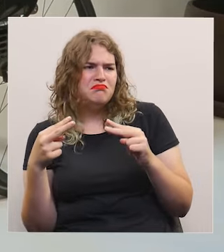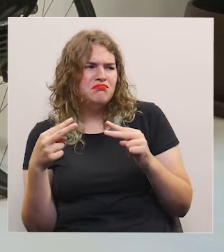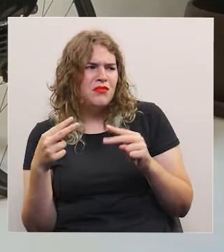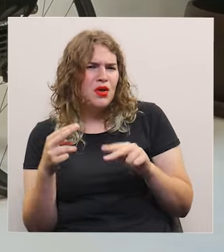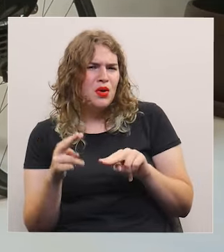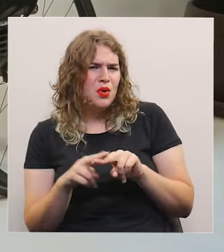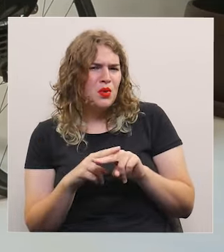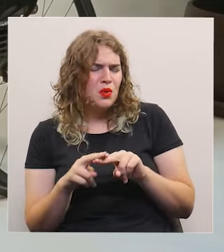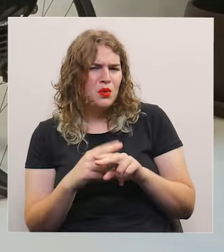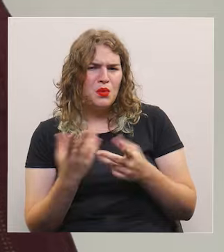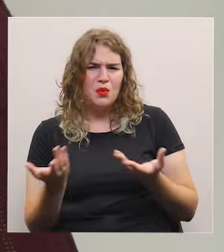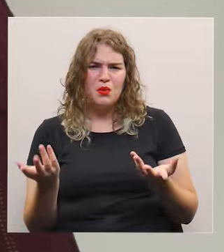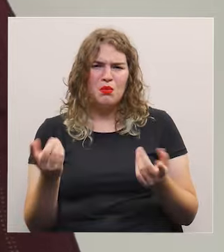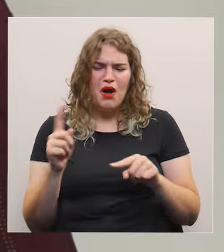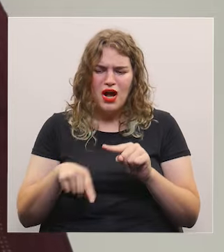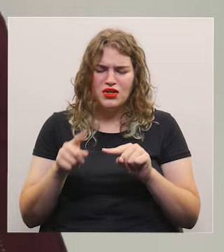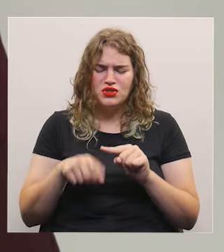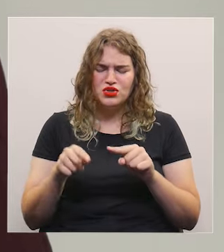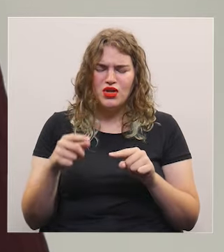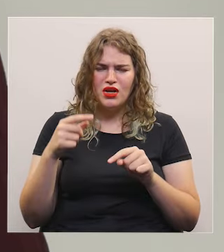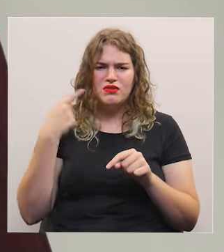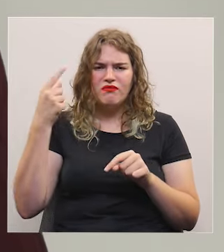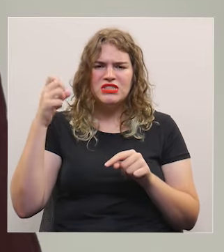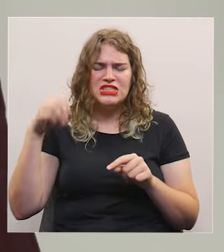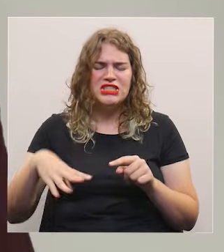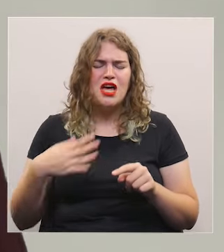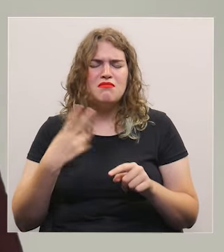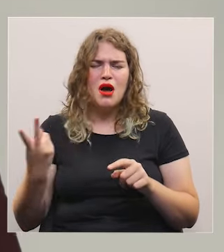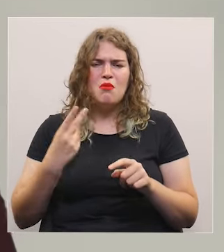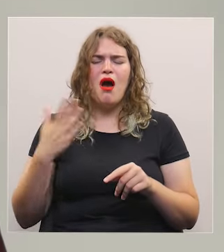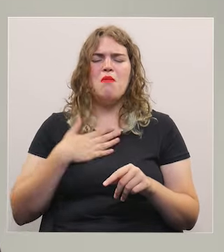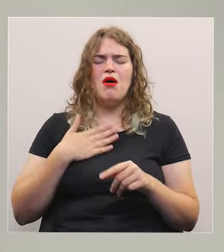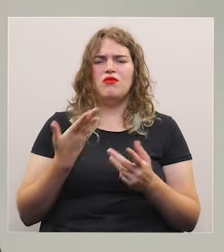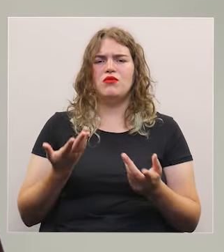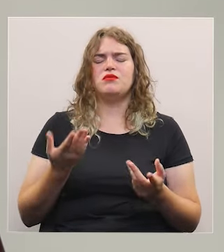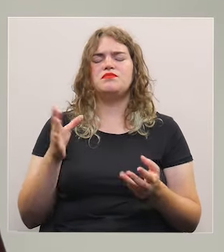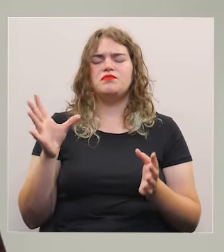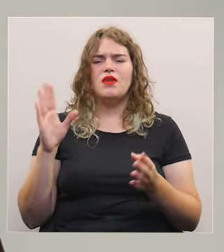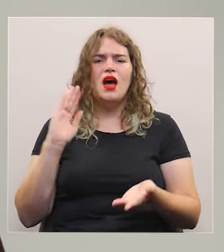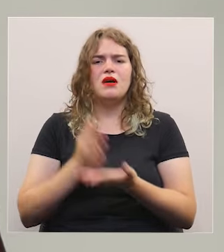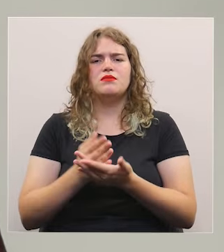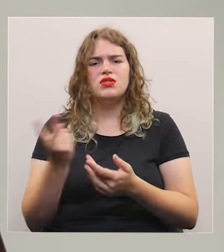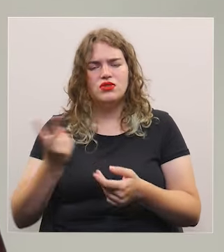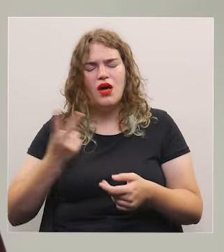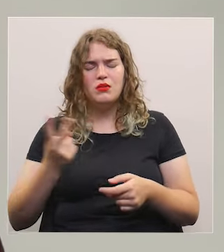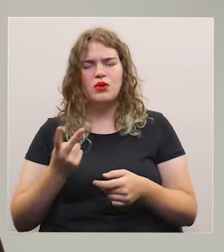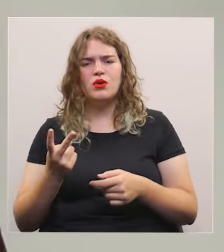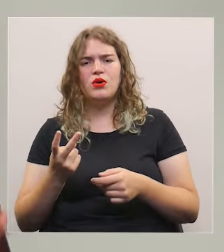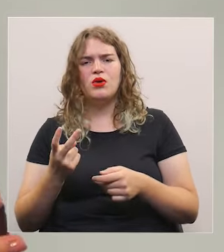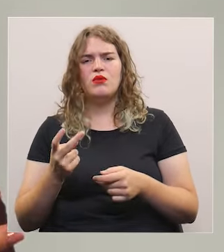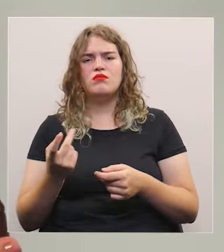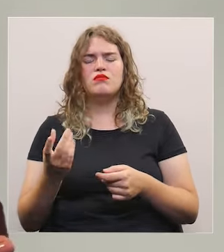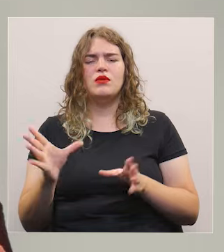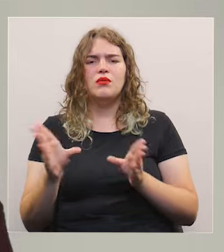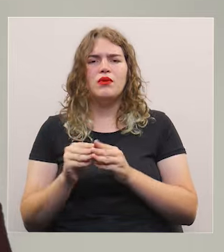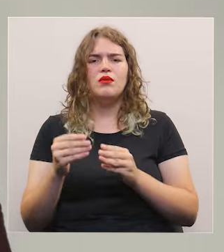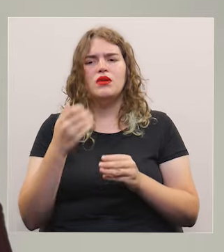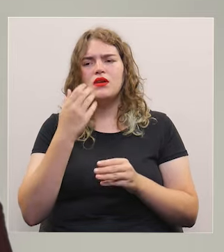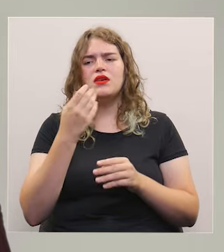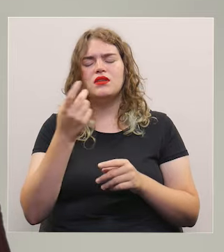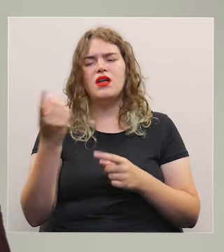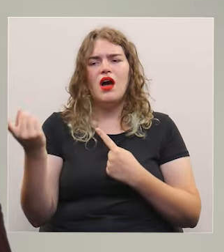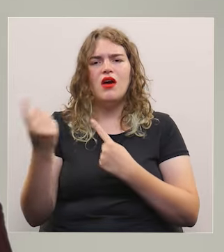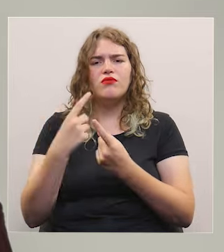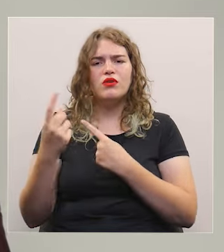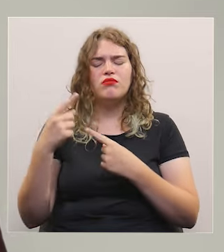Efectiv. Și chiar, cum am, după cum v-am spus, că am luat niște hotărâri împreună. Și chiar când i-a vorbit